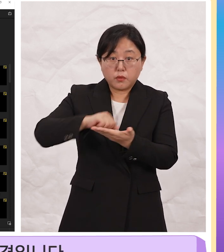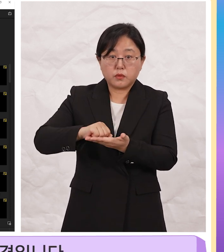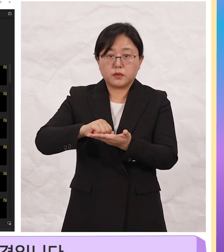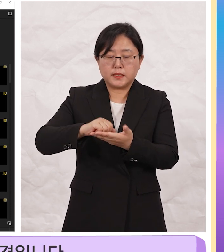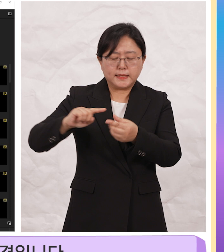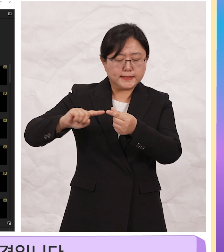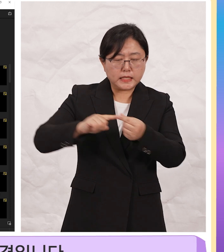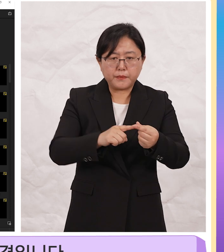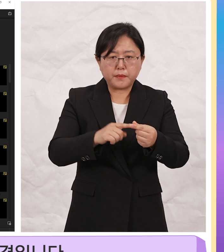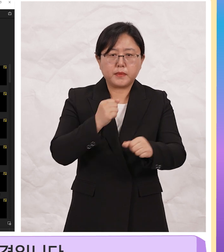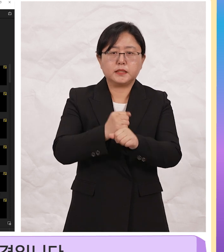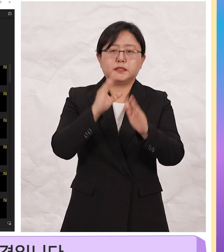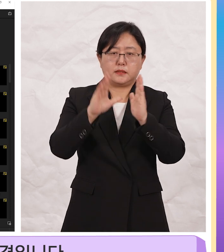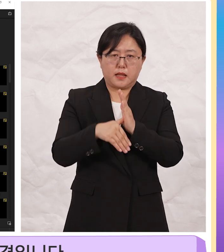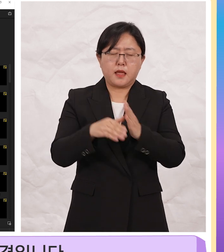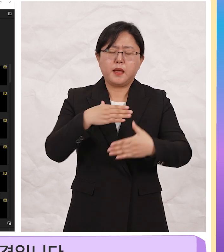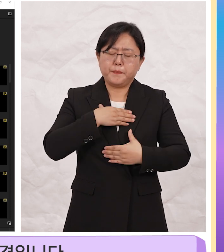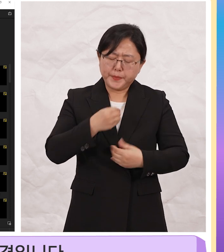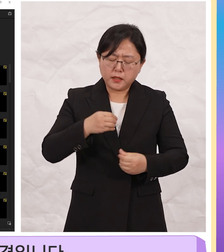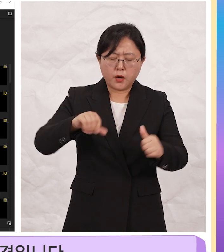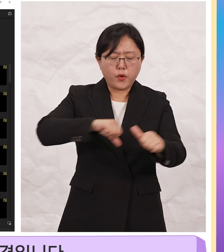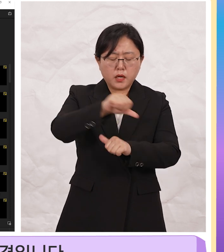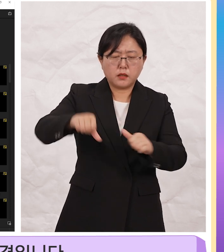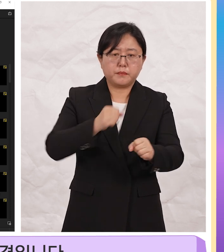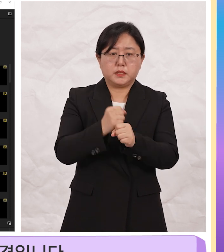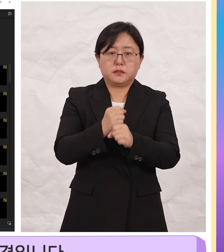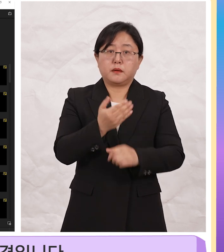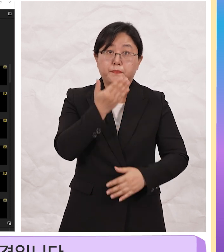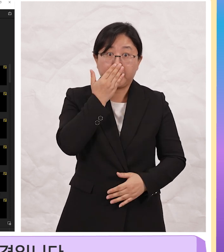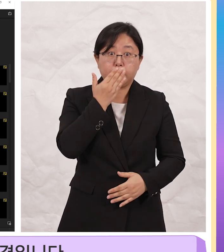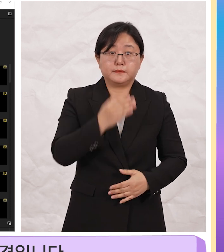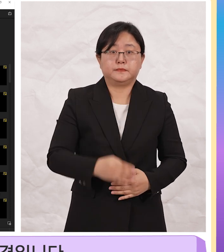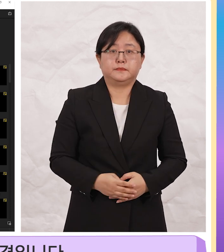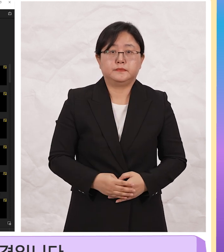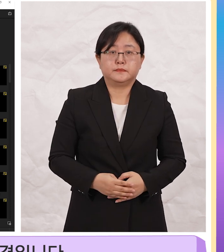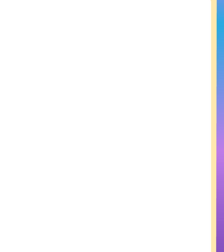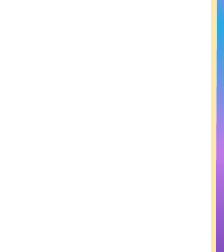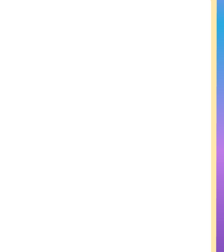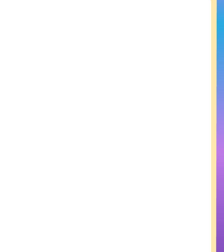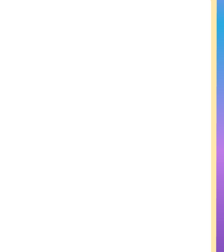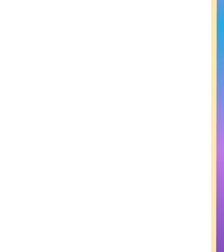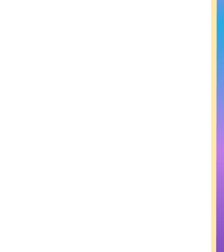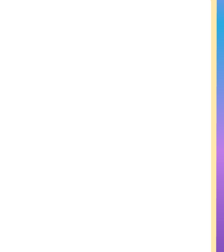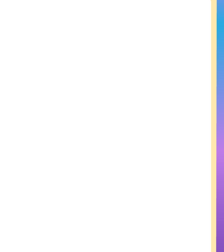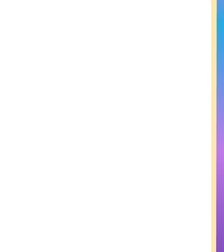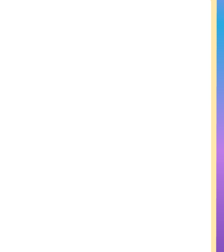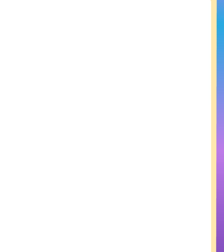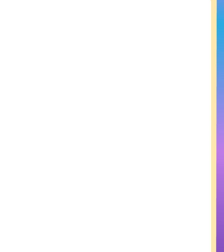불러오거나 자막 등을 만들기에 편한 편집 환경이 되겠습니다.